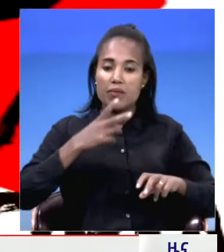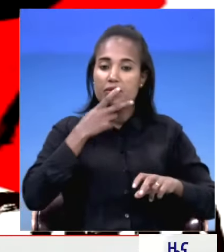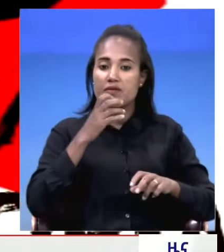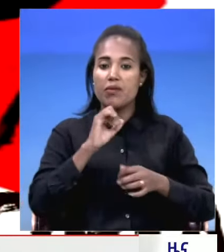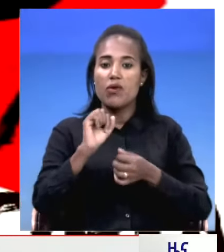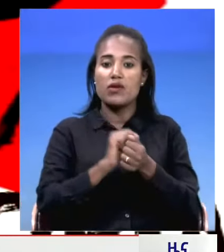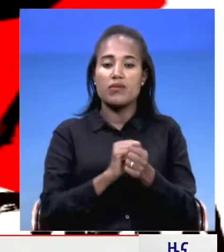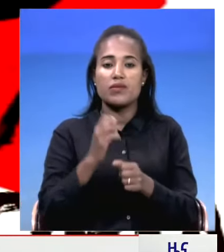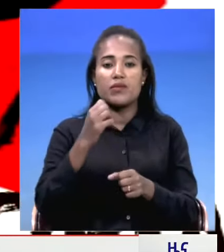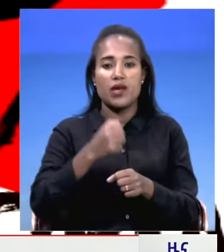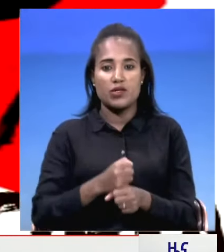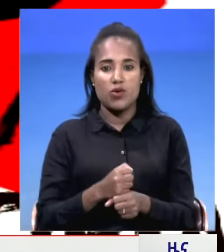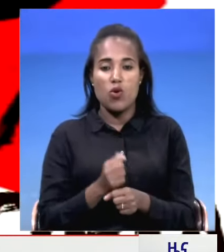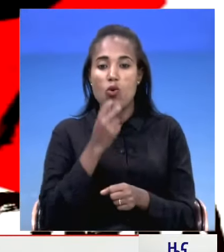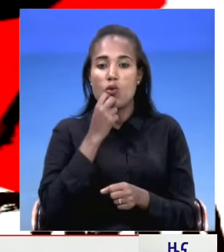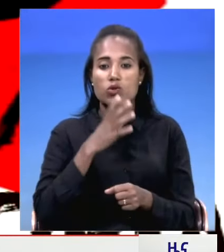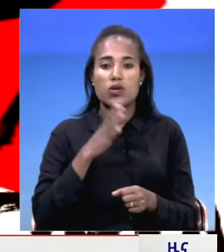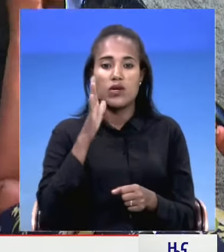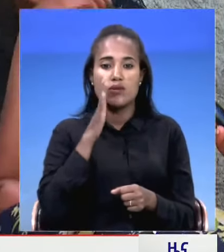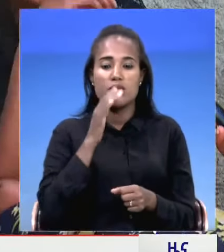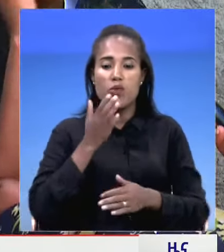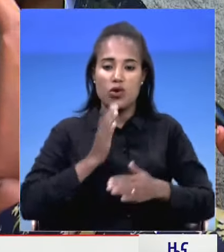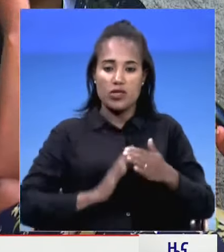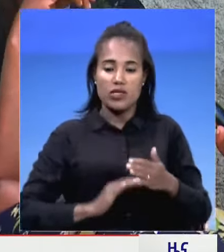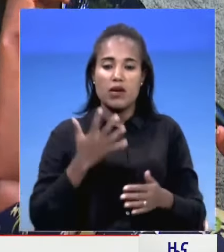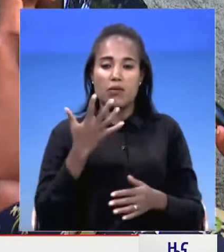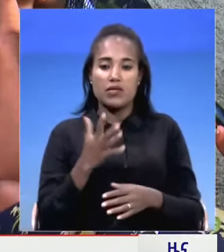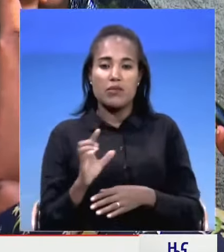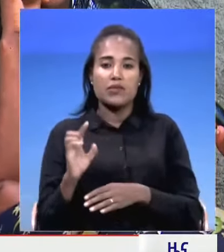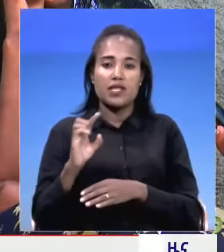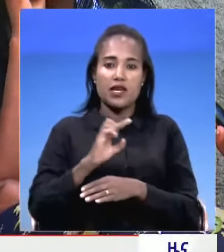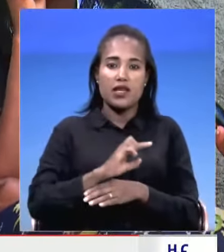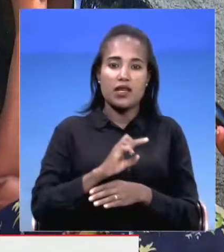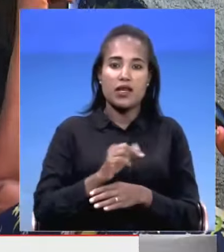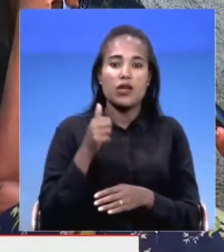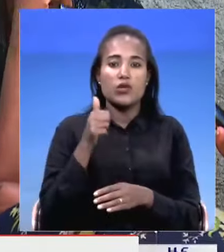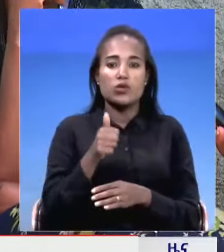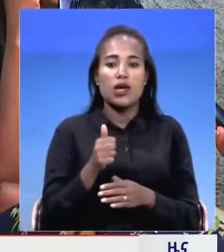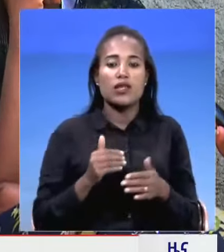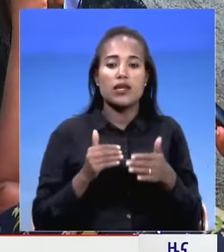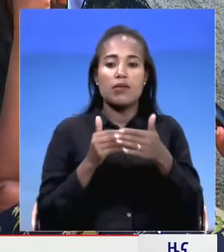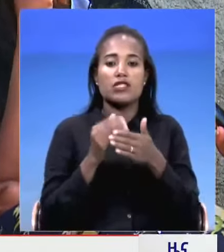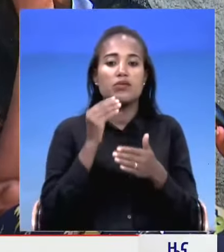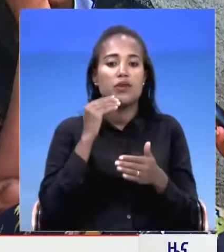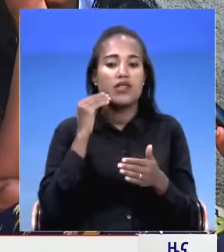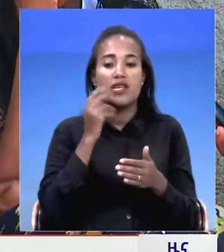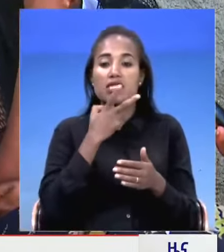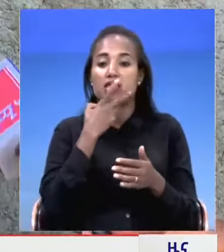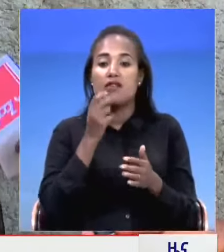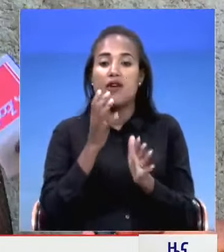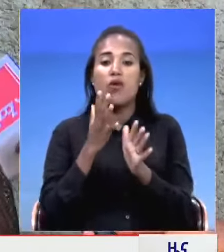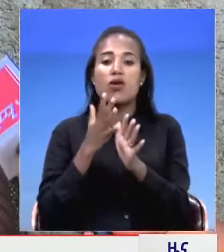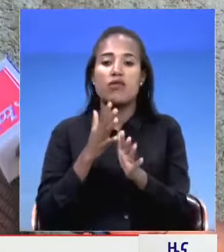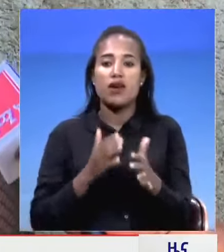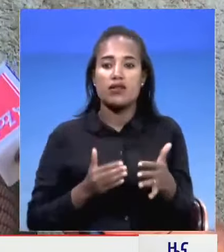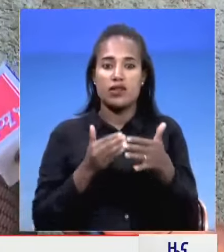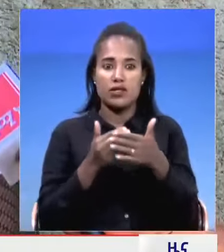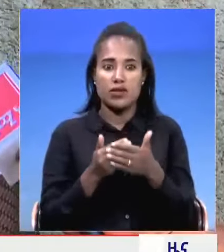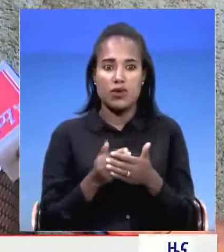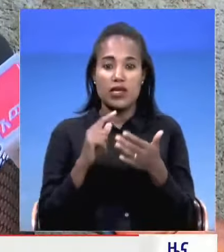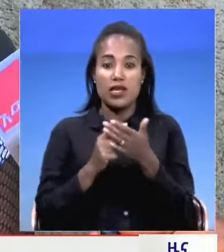ማውደም ተያያዘው። ወይዘሮ ግብጽ በወለደች በ15ኛ ቀኗ እሷ የተጠጋችበት ቤት የዘረፋ ወረፋ ደረሰው።